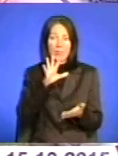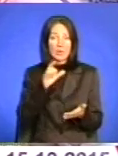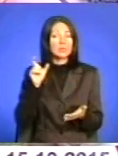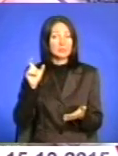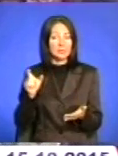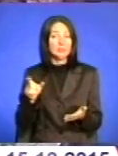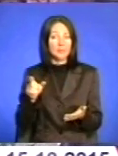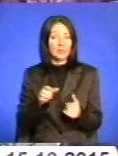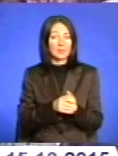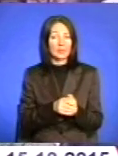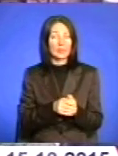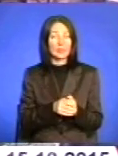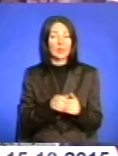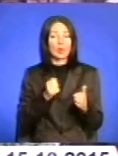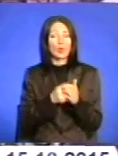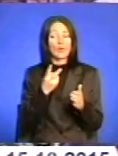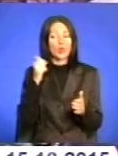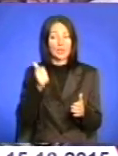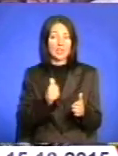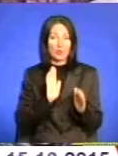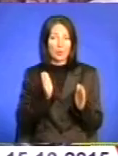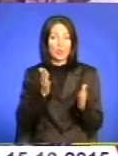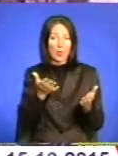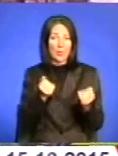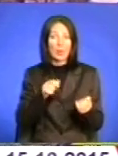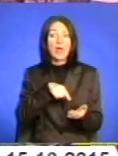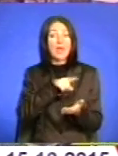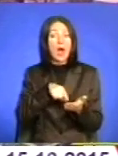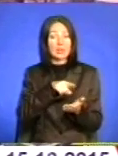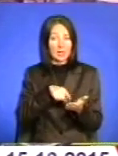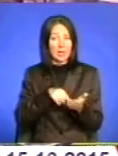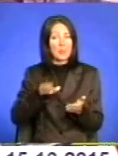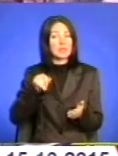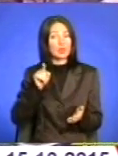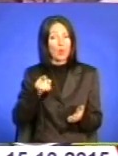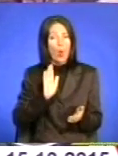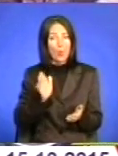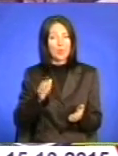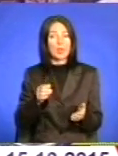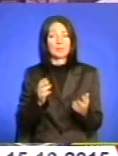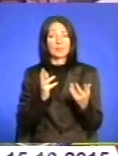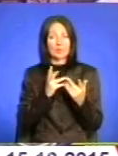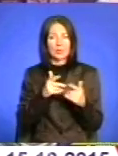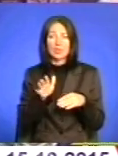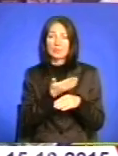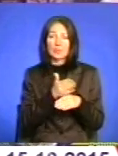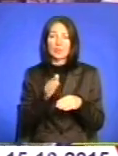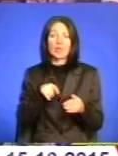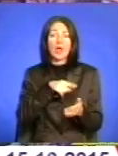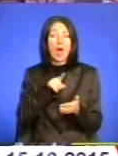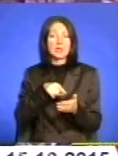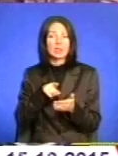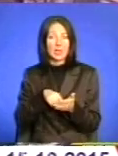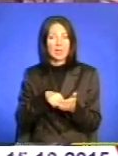претендентів. До 2 тижнів ми будемо приймати анкети, після цього буде автоматична розсортировка цих анкет